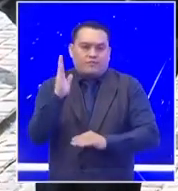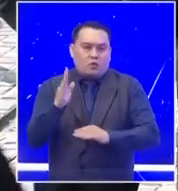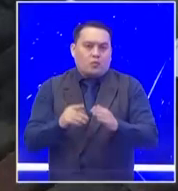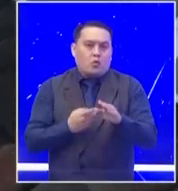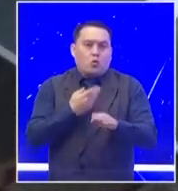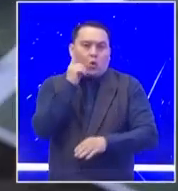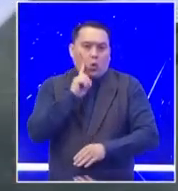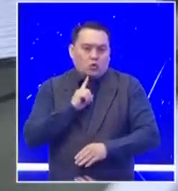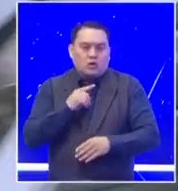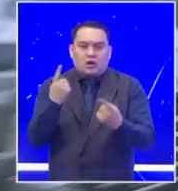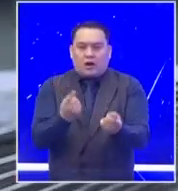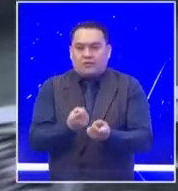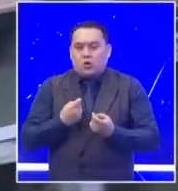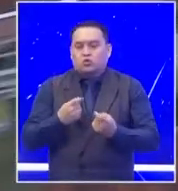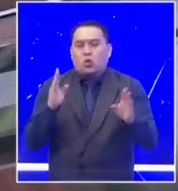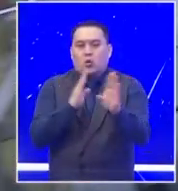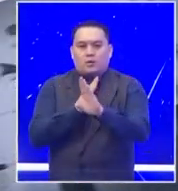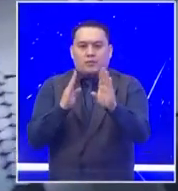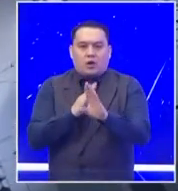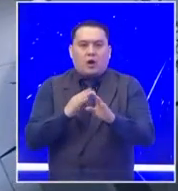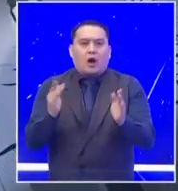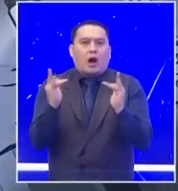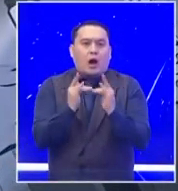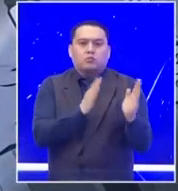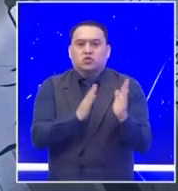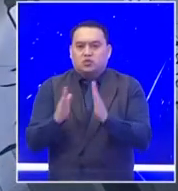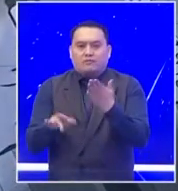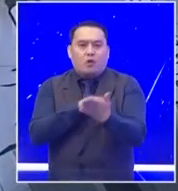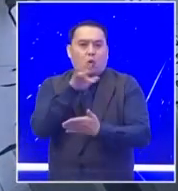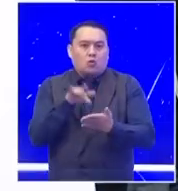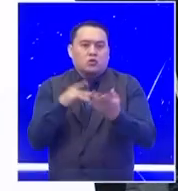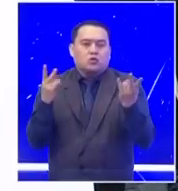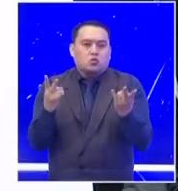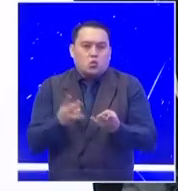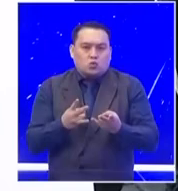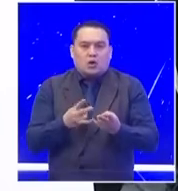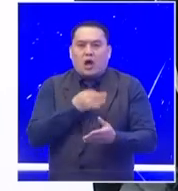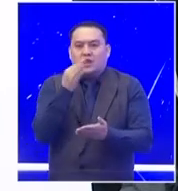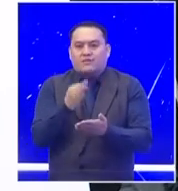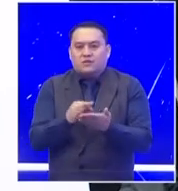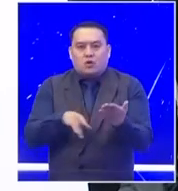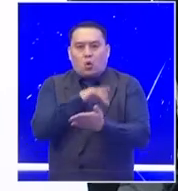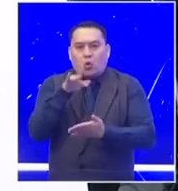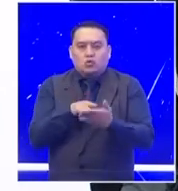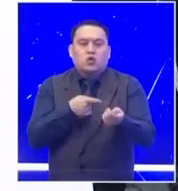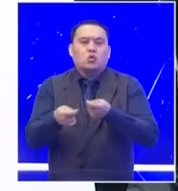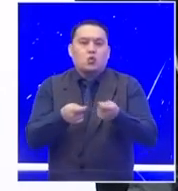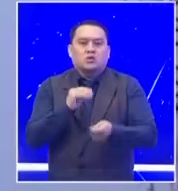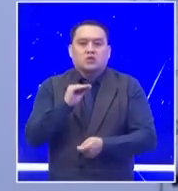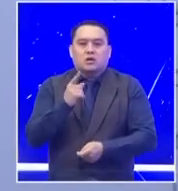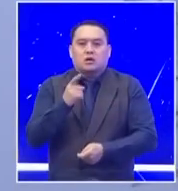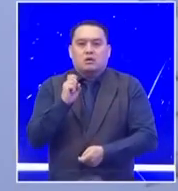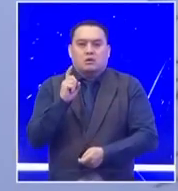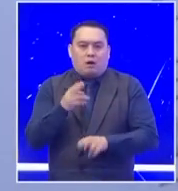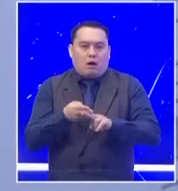участке комфортную и привлекательную среду. А раз общежитие расположено в черте города, то оно находится в зоне ответственности городских властей. Об этом Амандык